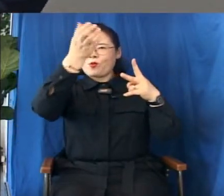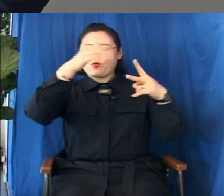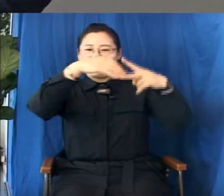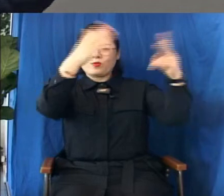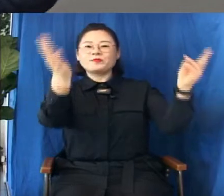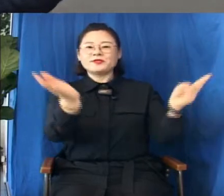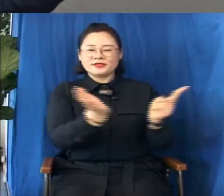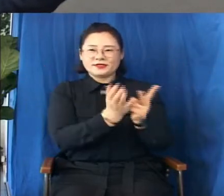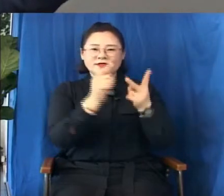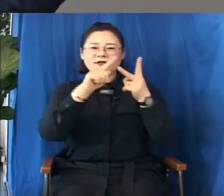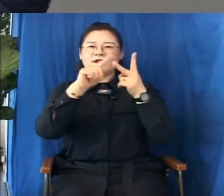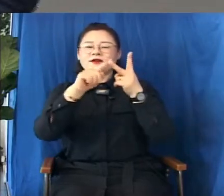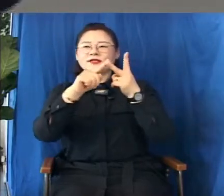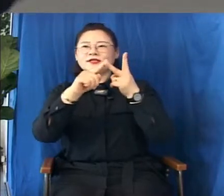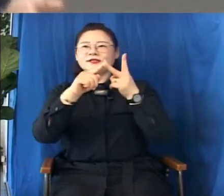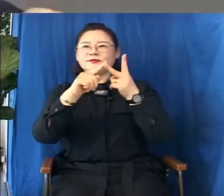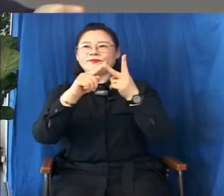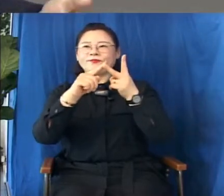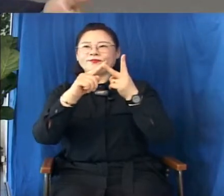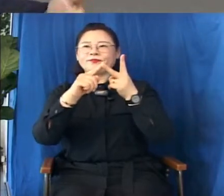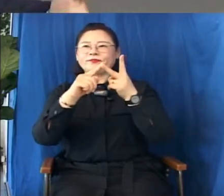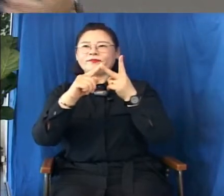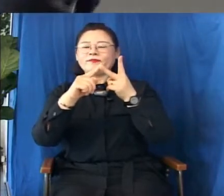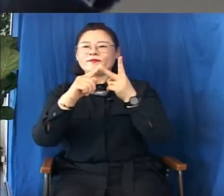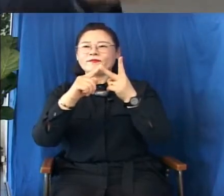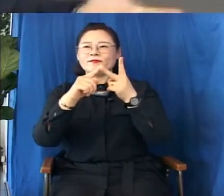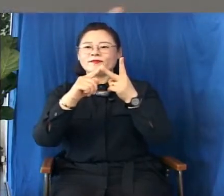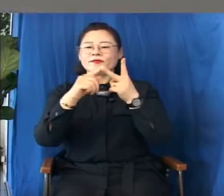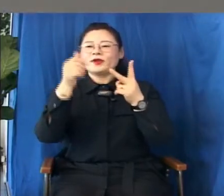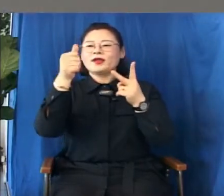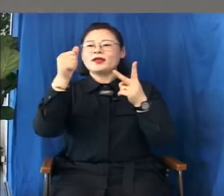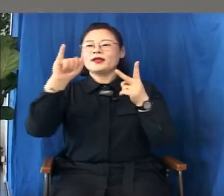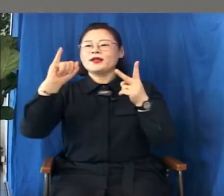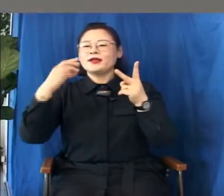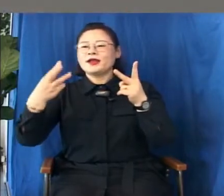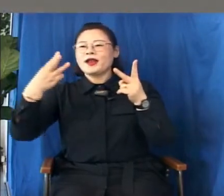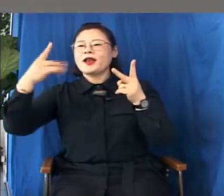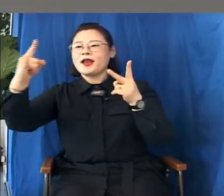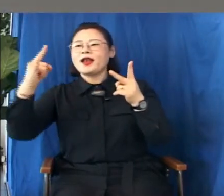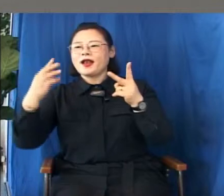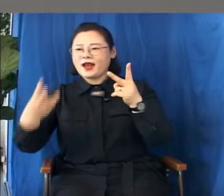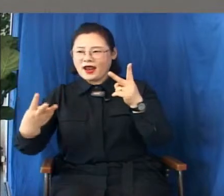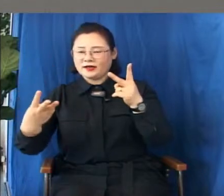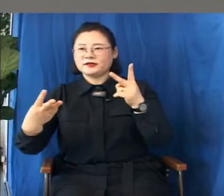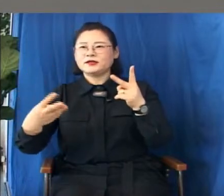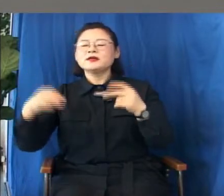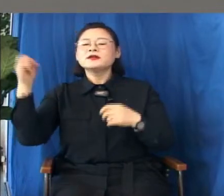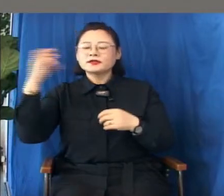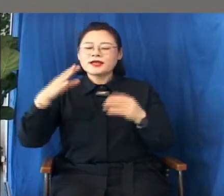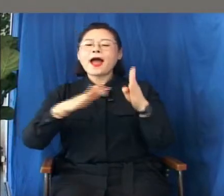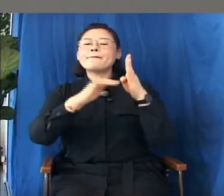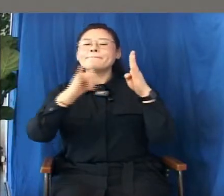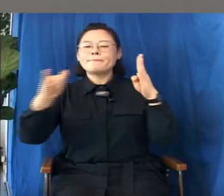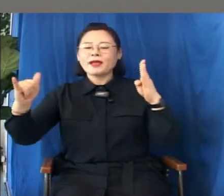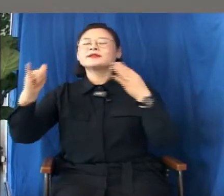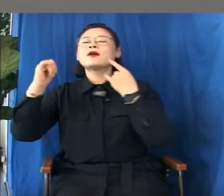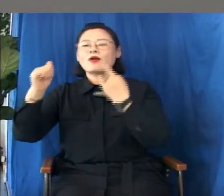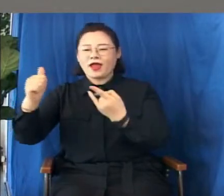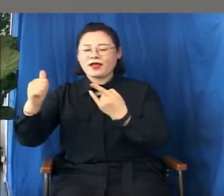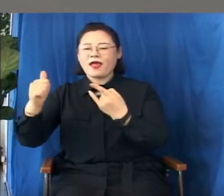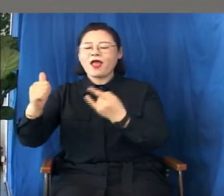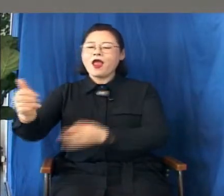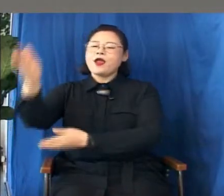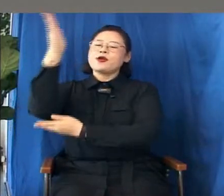독점하고 가르쳐줘야 된다. 뭐 이런 생각이었고 힐렐은 이것이 그냥 백성들에게 침투하고